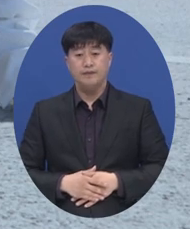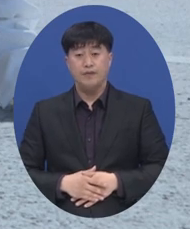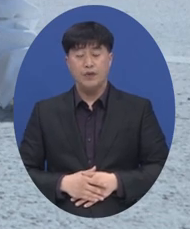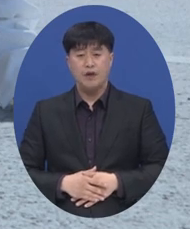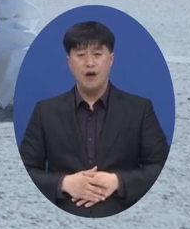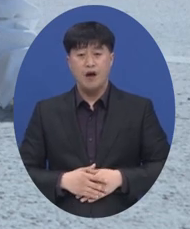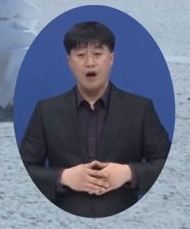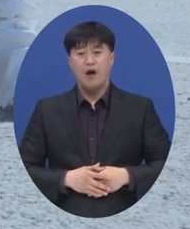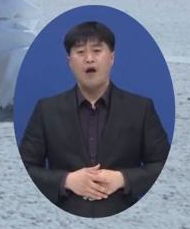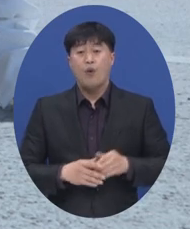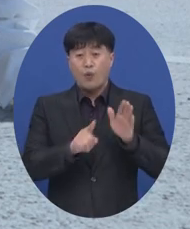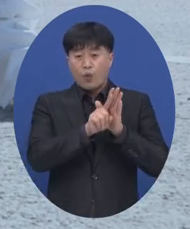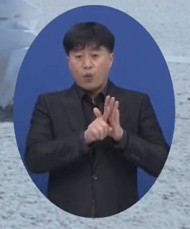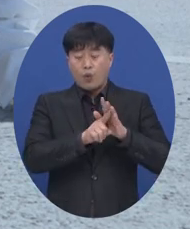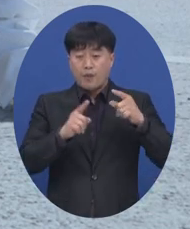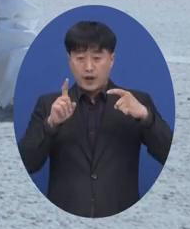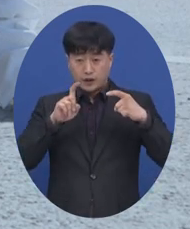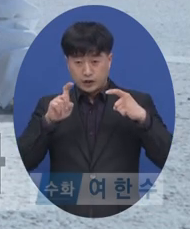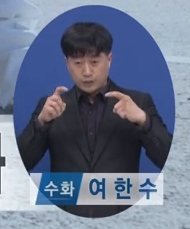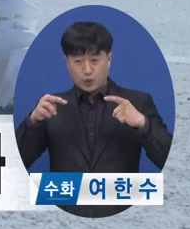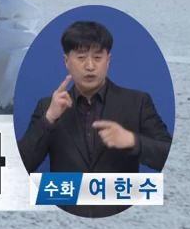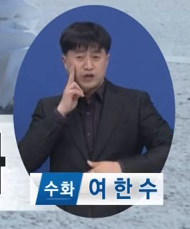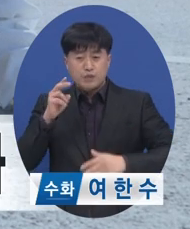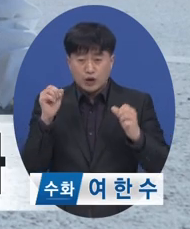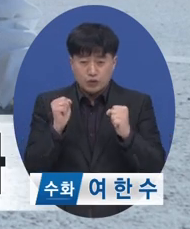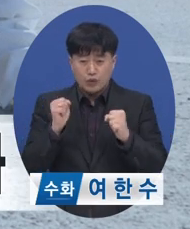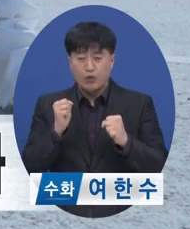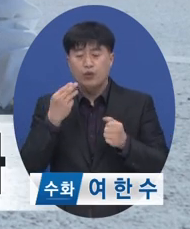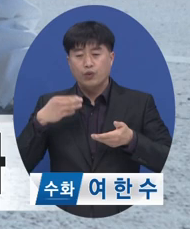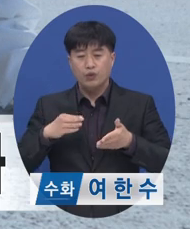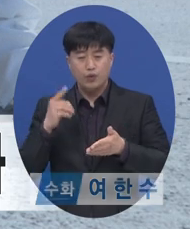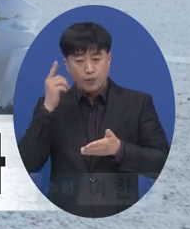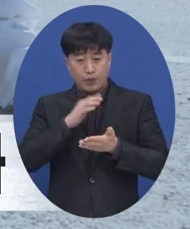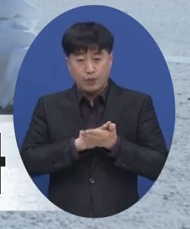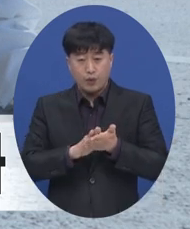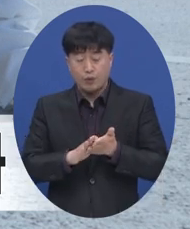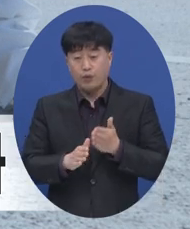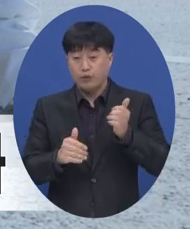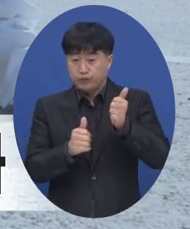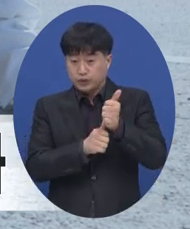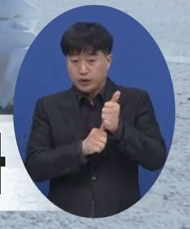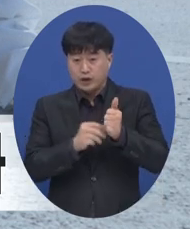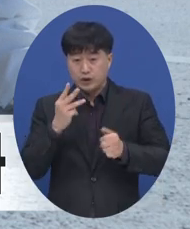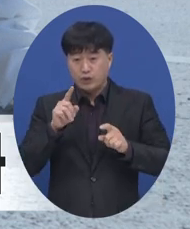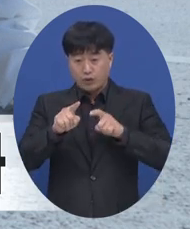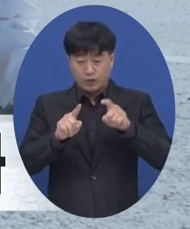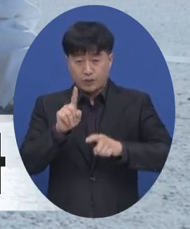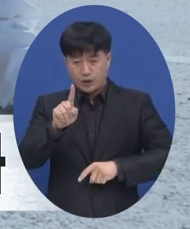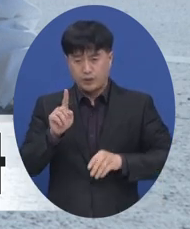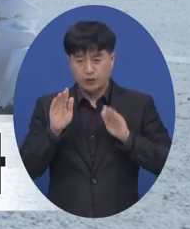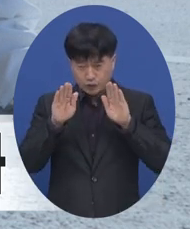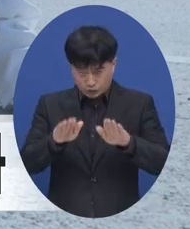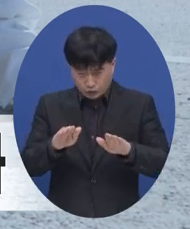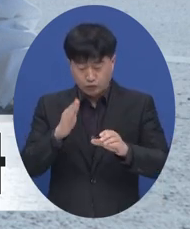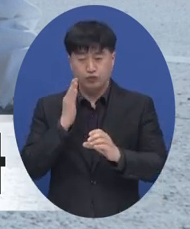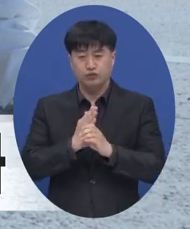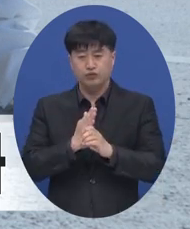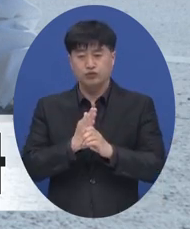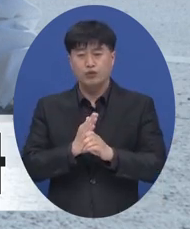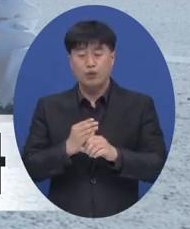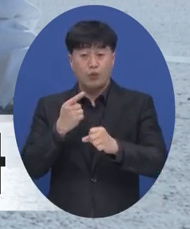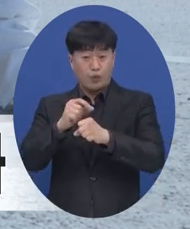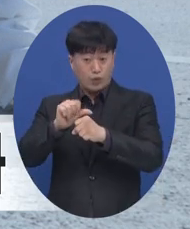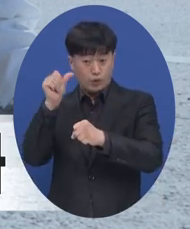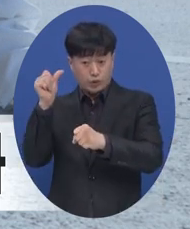영화 식도의 강추위에 경기도 평화 부제 사가 삼보일배 나섰습니다 5 년 전 폐쇄된 개성공단 재개를 촉구하기